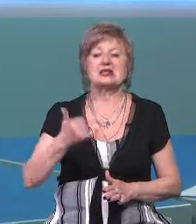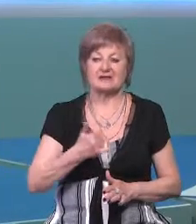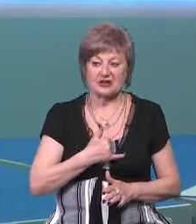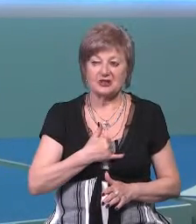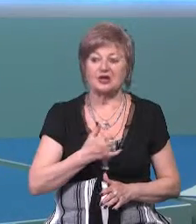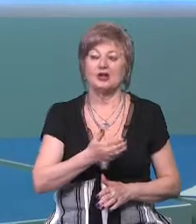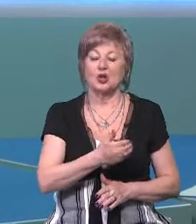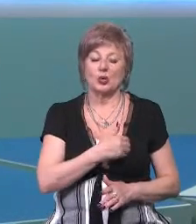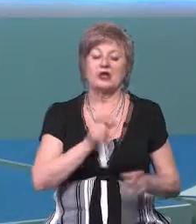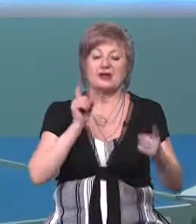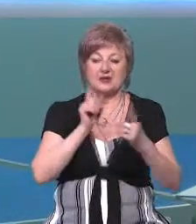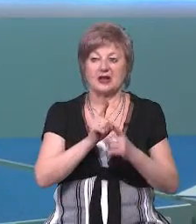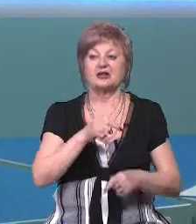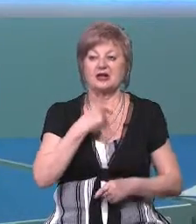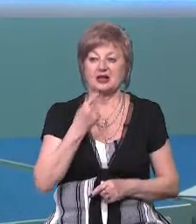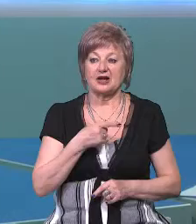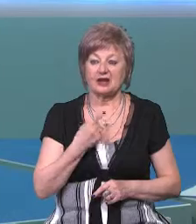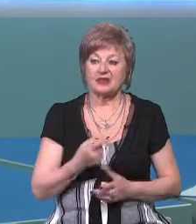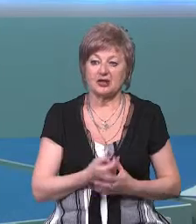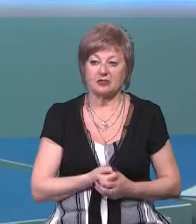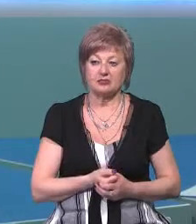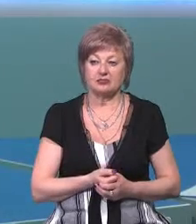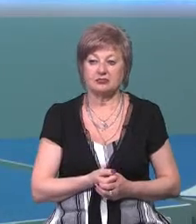що хочуть зустрітися, і на цьому закінчилось.